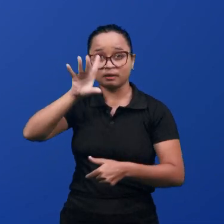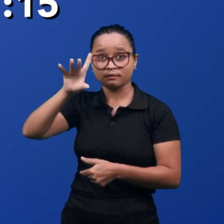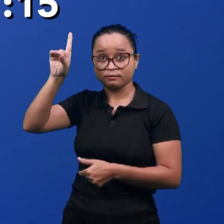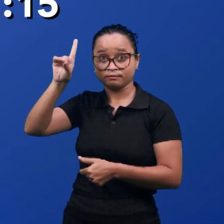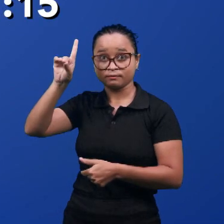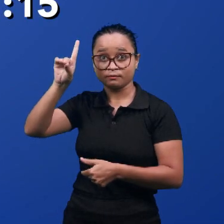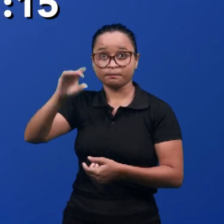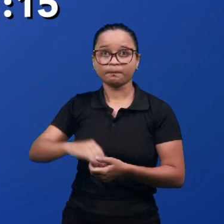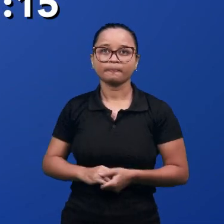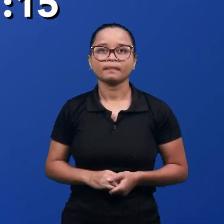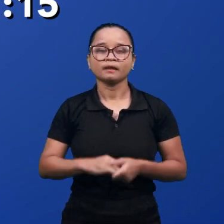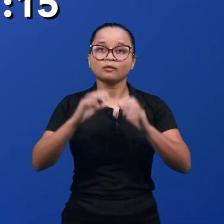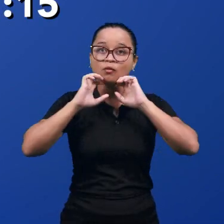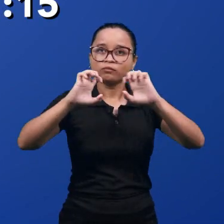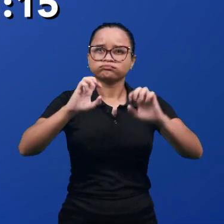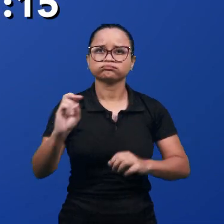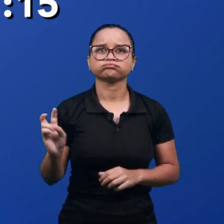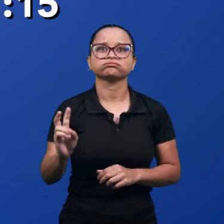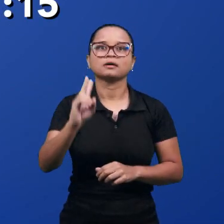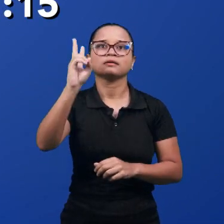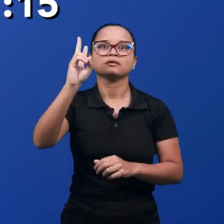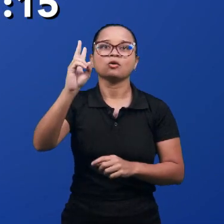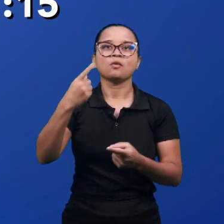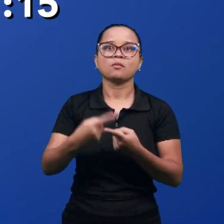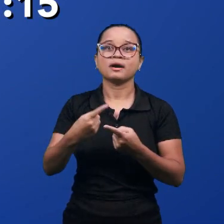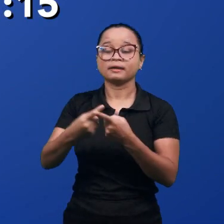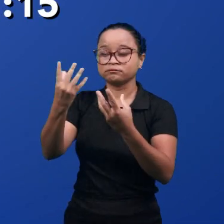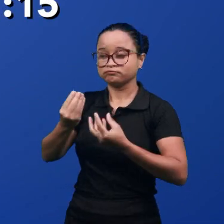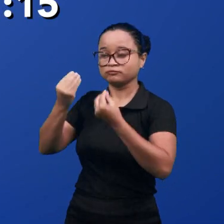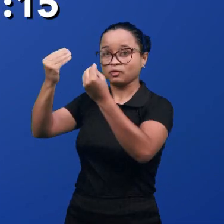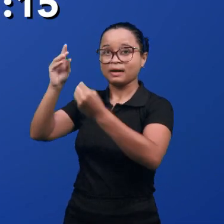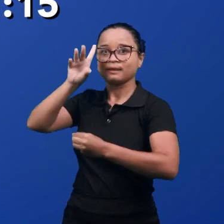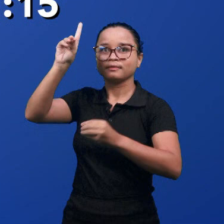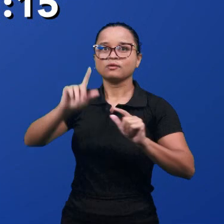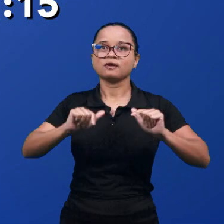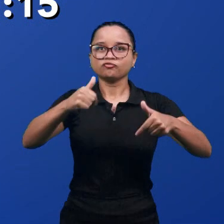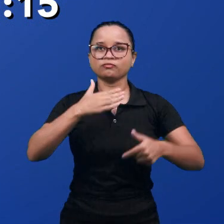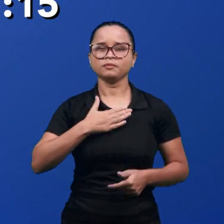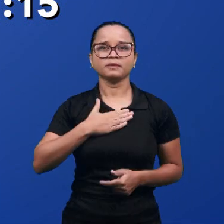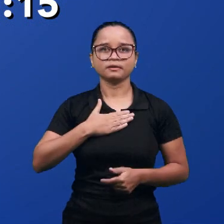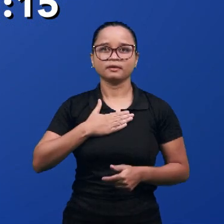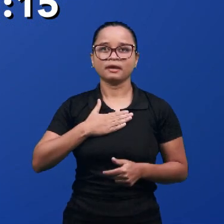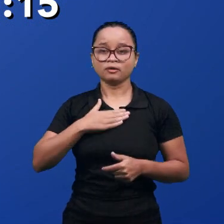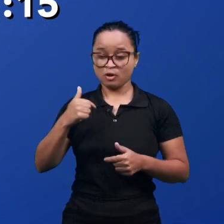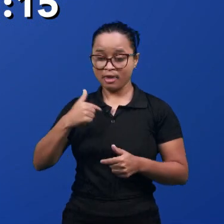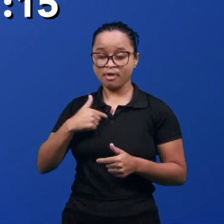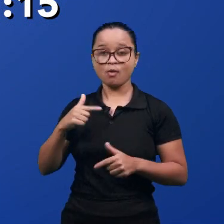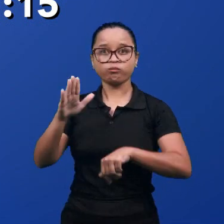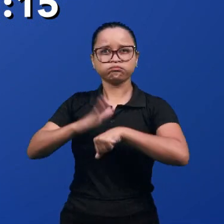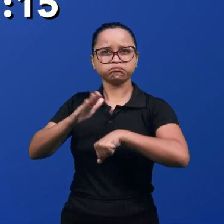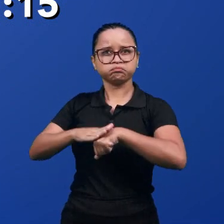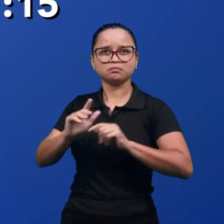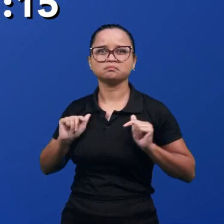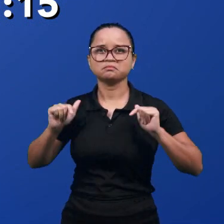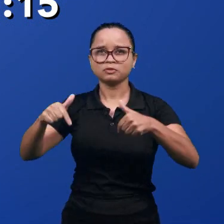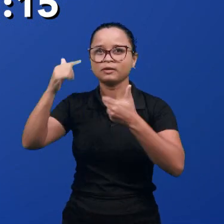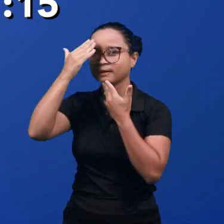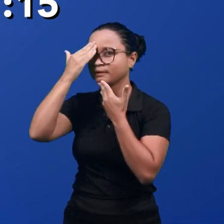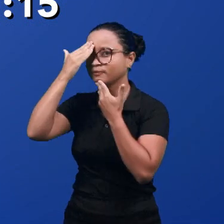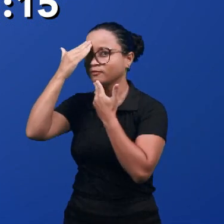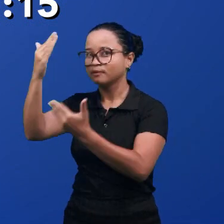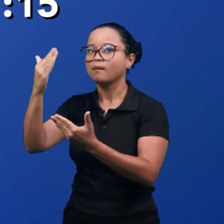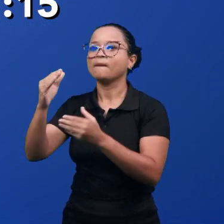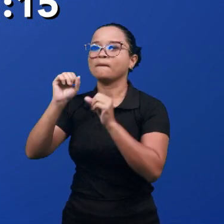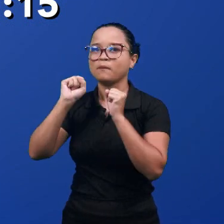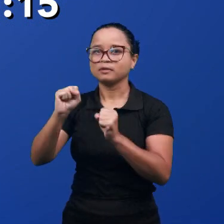raison? Alors l'évangile est la valeur que je donne à ce que Dieu a fait pour moi. Je le fais par gratitude